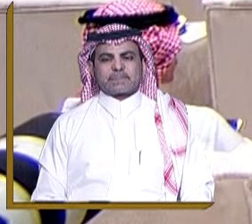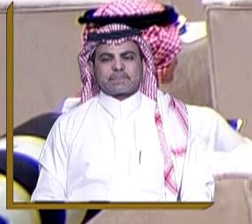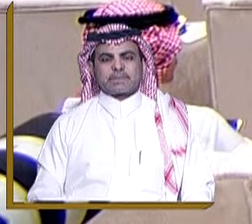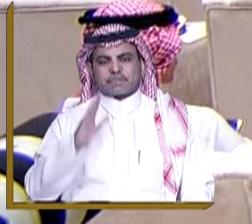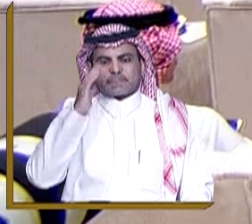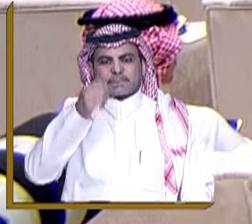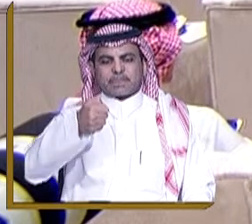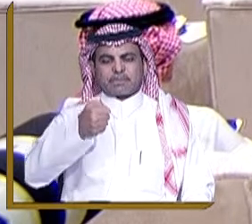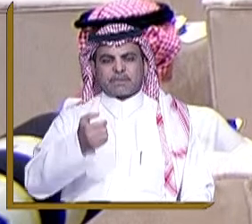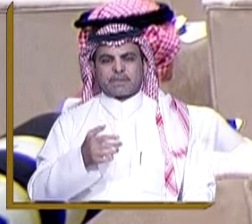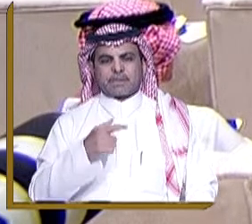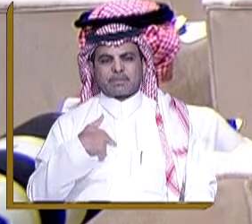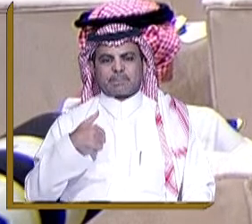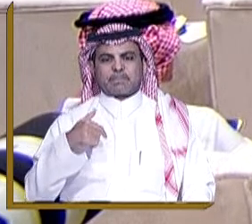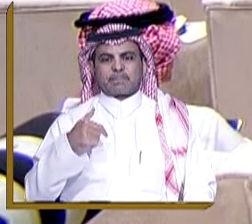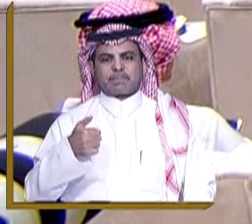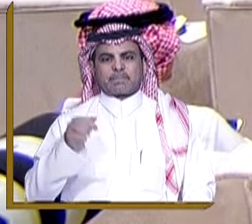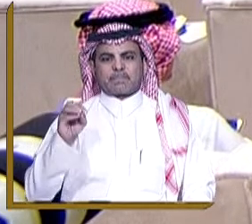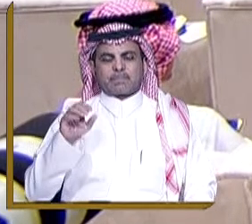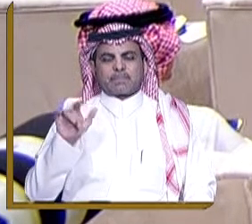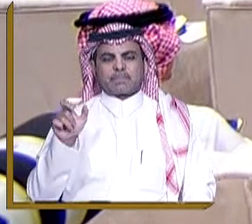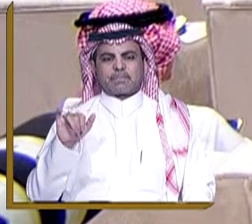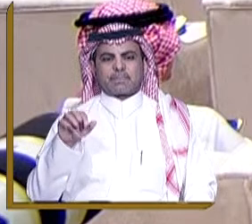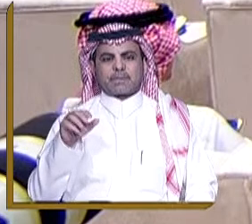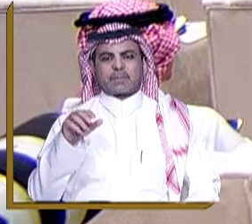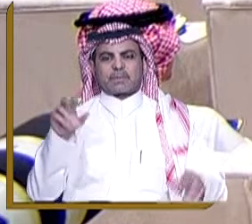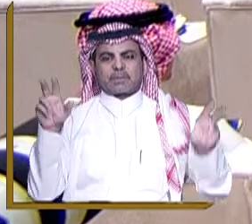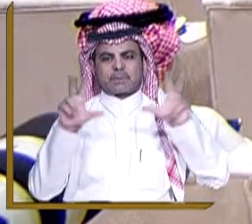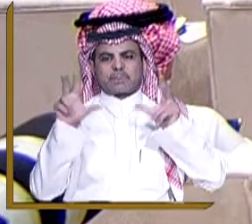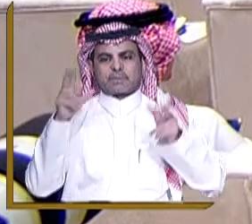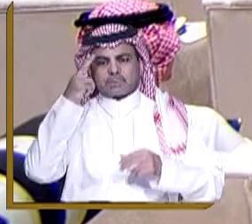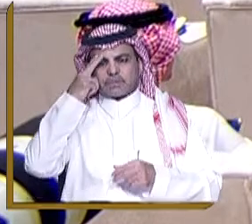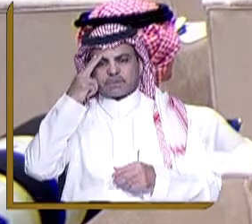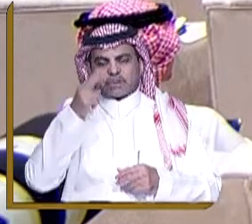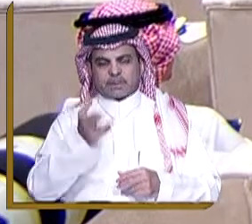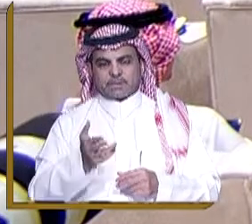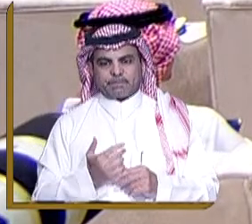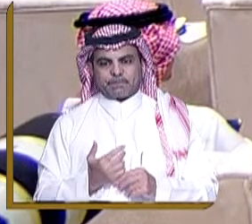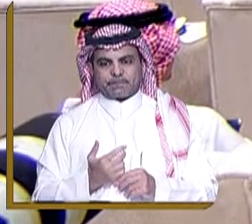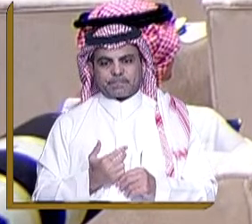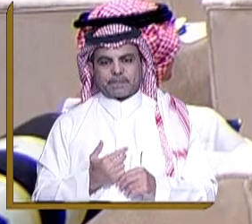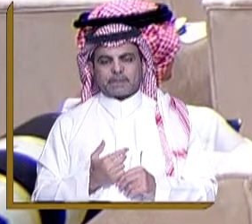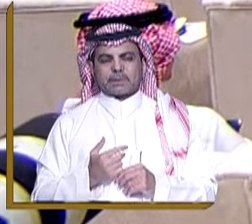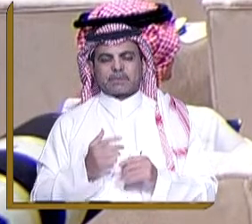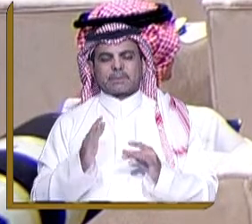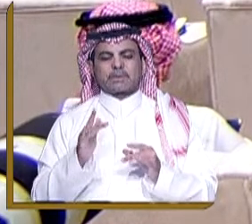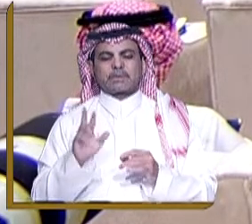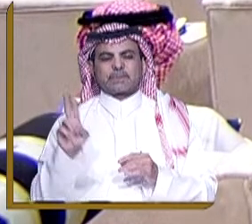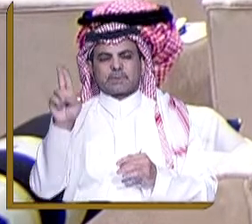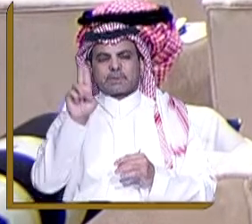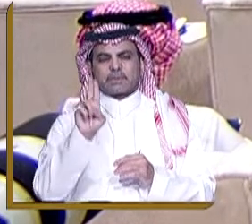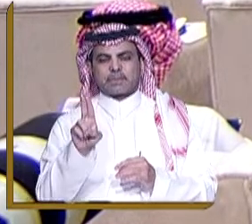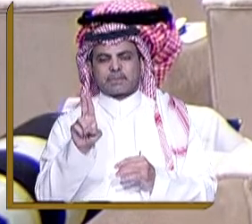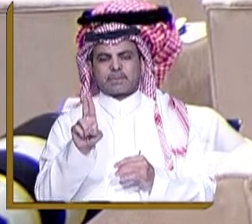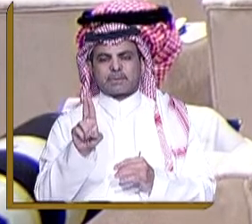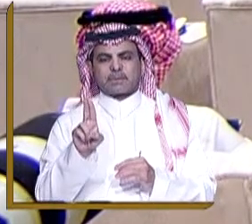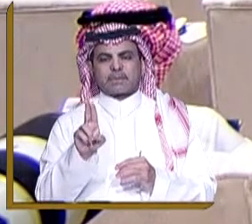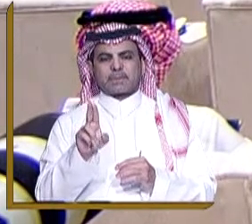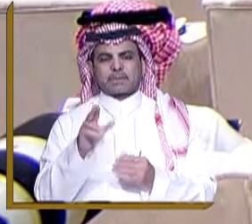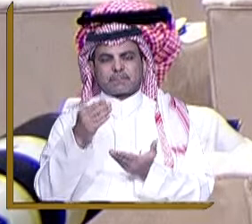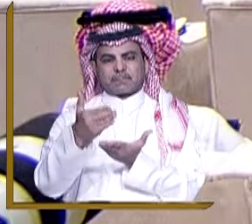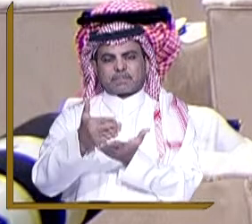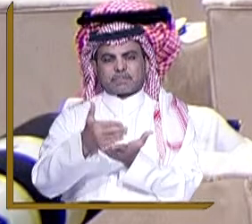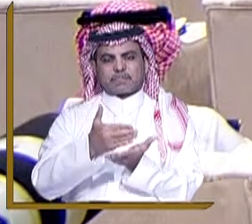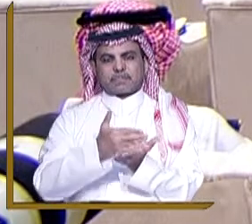السلام عليكم. عليكم معكم السلام. الإعلامية هنية الدوسري من هيئة الإذاعة والتلفزيون السعودي، إذاعة جدة. الله يعطيكم العافية على كل ما